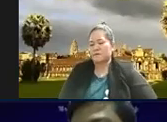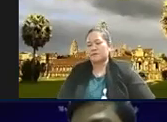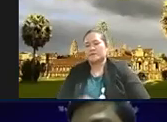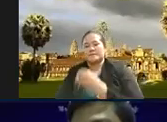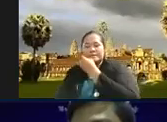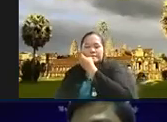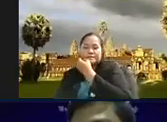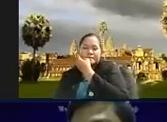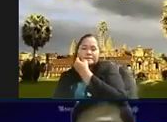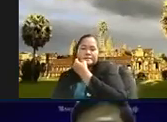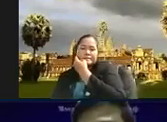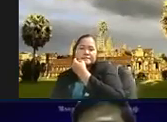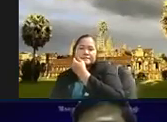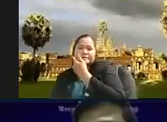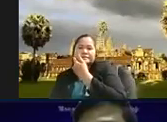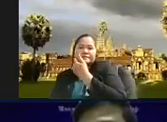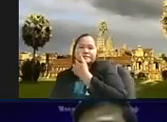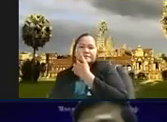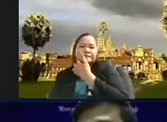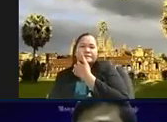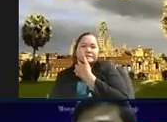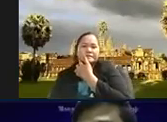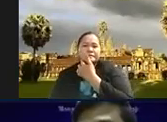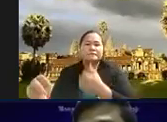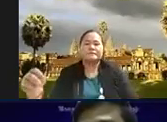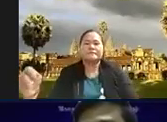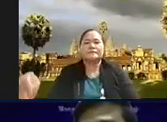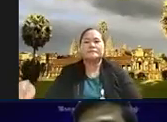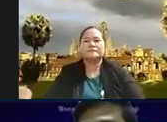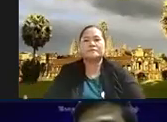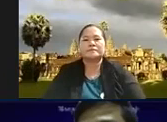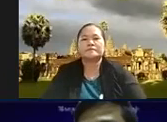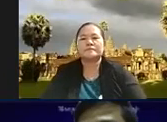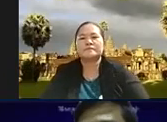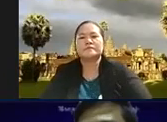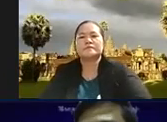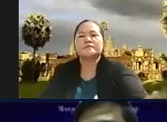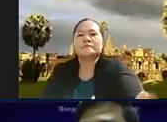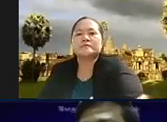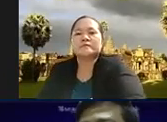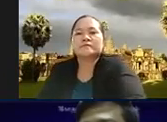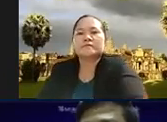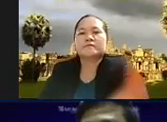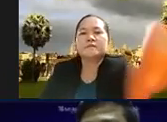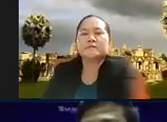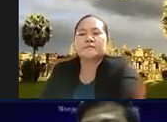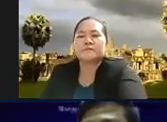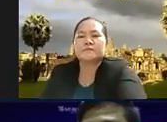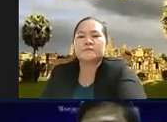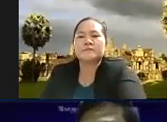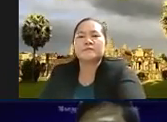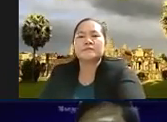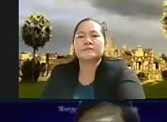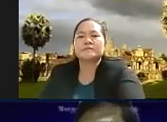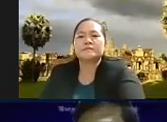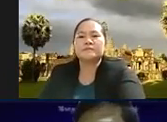cha dương cùng bạn tập chất chụp mũi đèn đẹp chụp vờ, cha cứ nhóm bạn đáp từ lơ imperium một lúc để quạt lơ lang như vậy nữa ngày khai sáng ngày